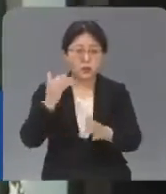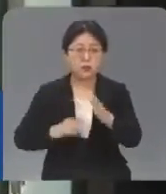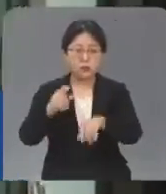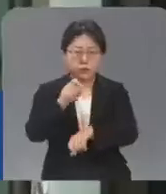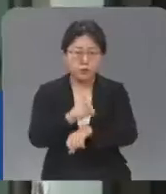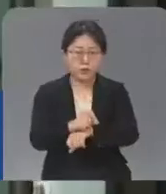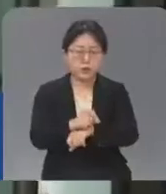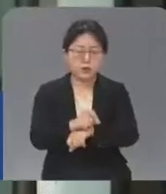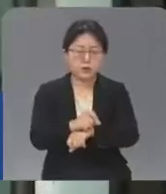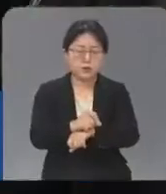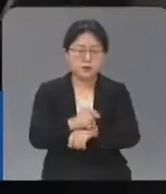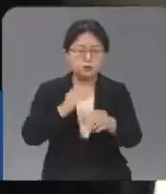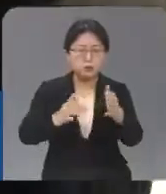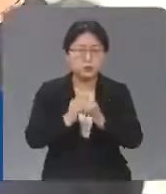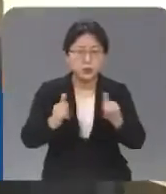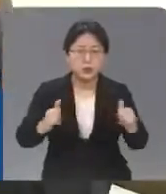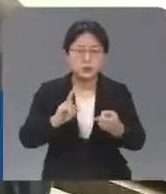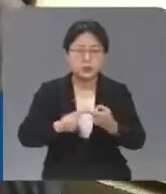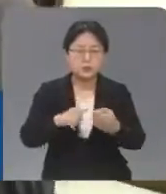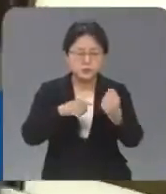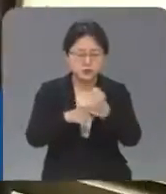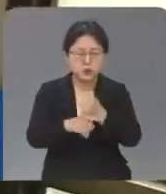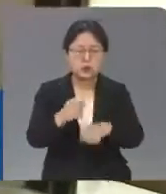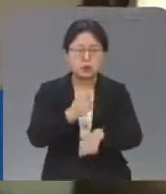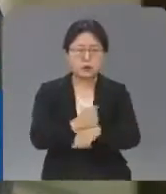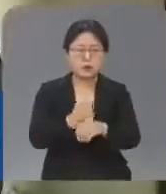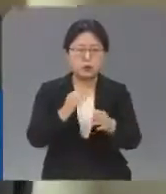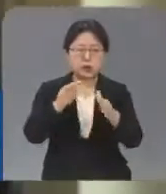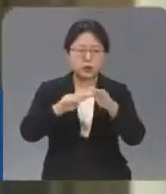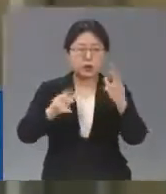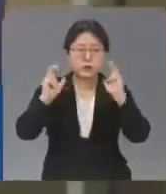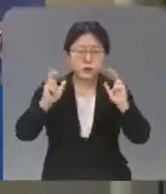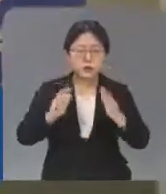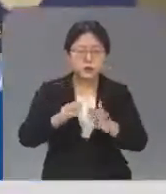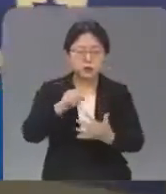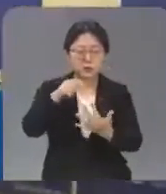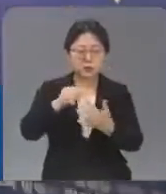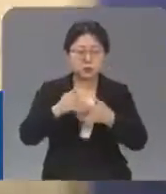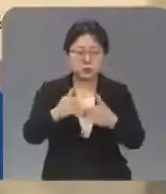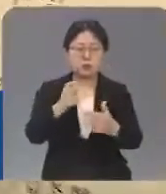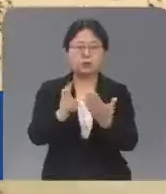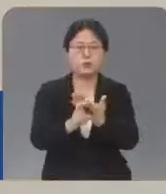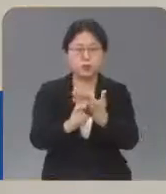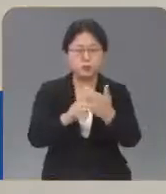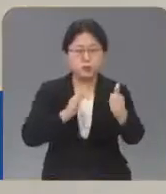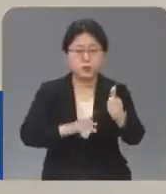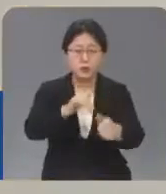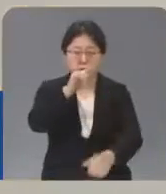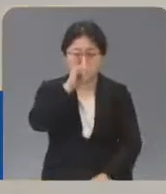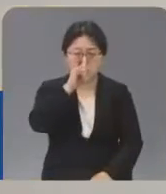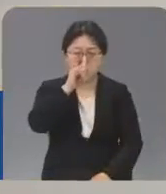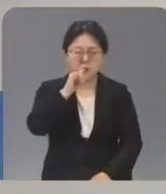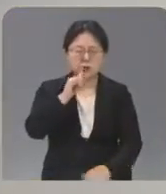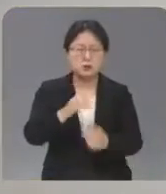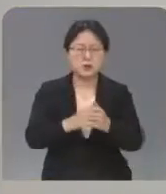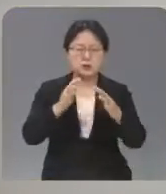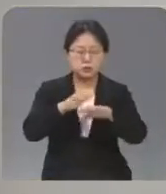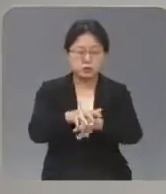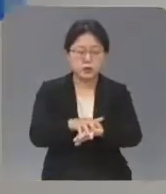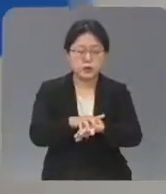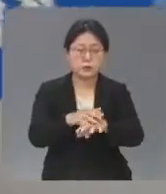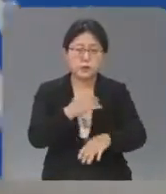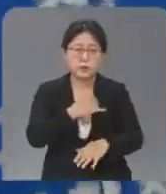특정인을 지명해 감리를 지정한 것으로 파악됐다며 동구청 공무원 한 명을 입건했습니다. 경찰은 또 해당